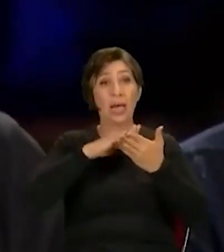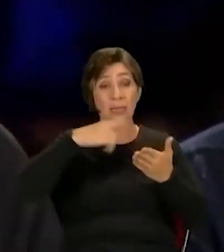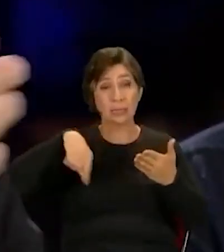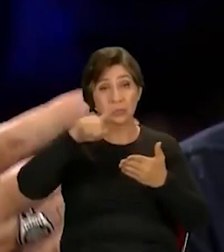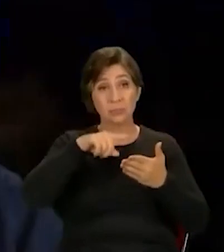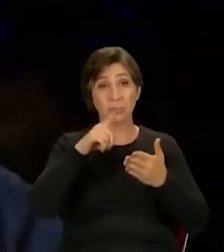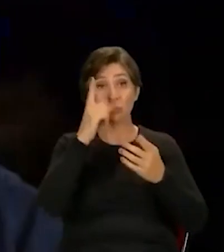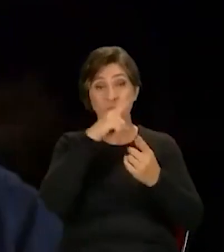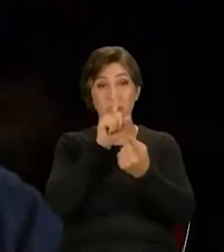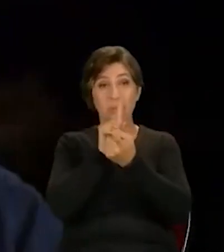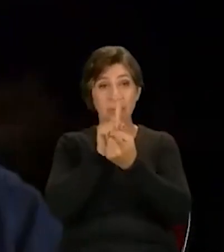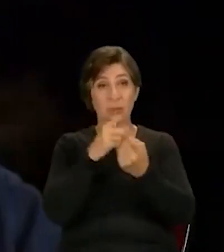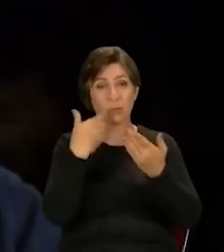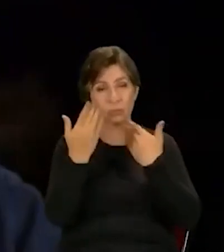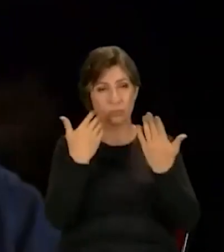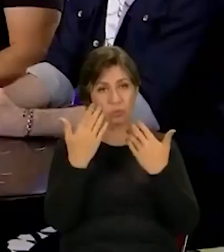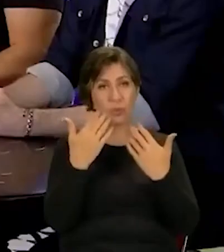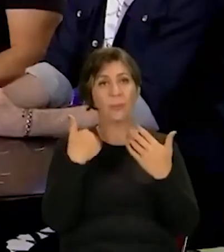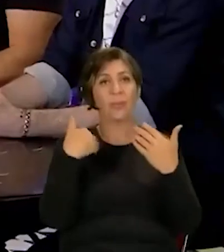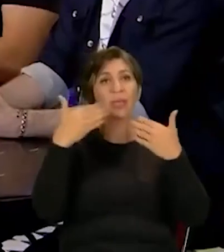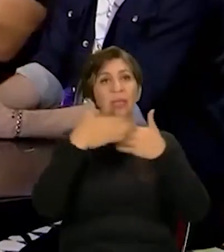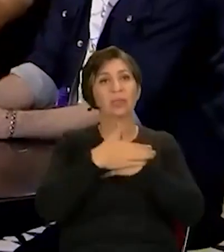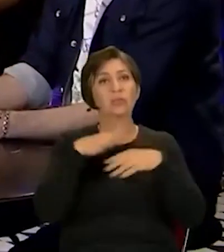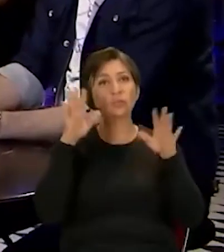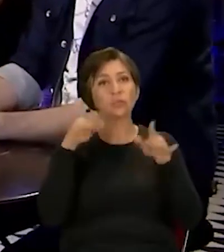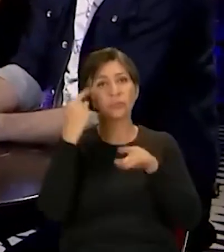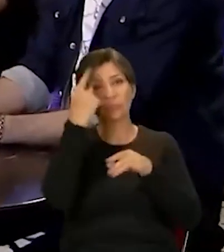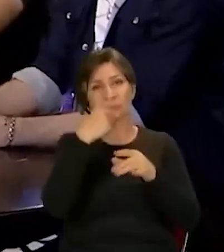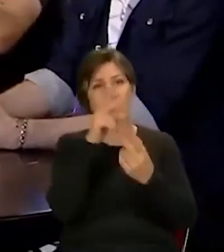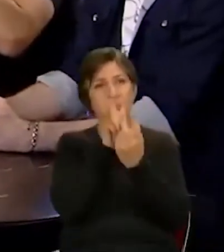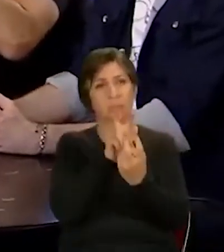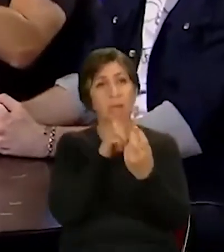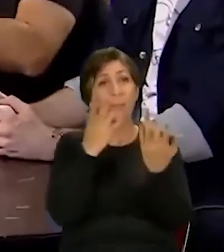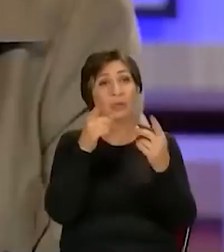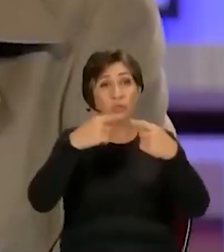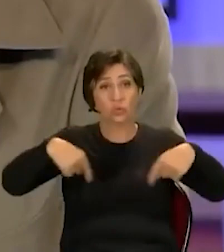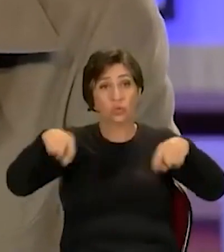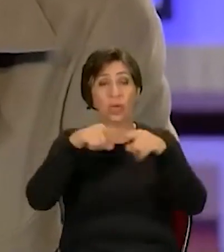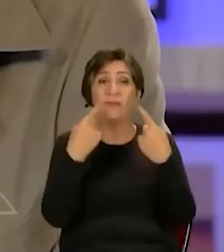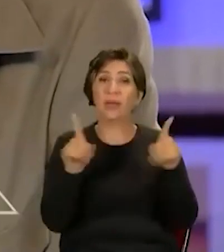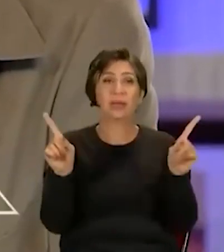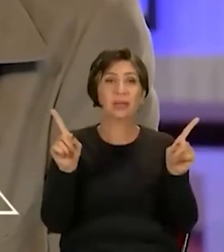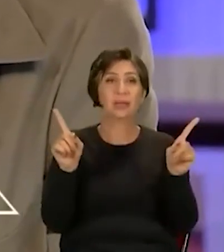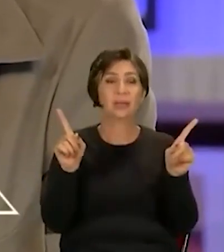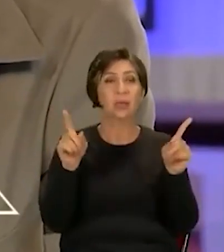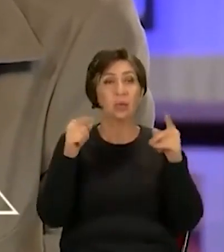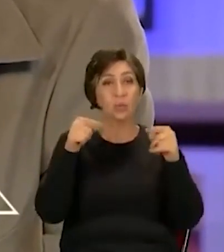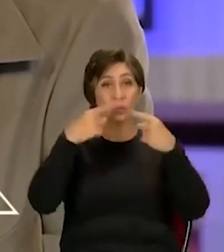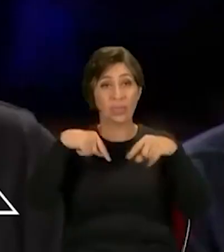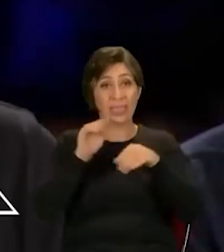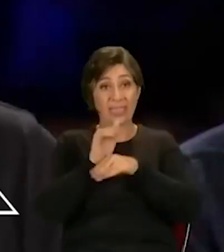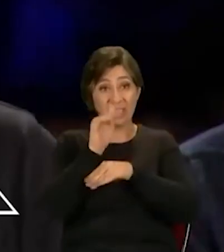Arkadaşlarımızla Rubero yüz yüze sizle karşı karşıya geldik. Ben ta gece kuşundan beri bildiğim bir simanın karşısında oturuyorum. Fakat şu hal başka bir hal. Bu